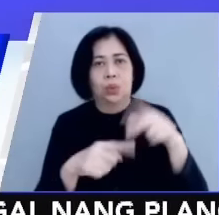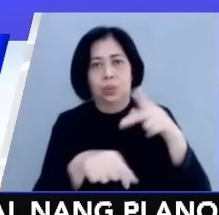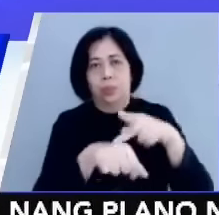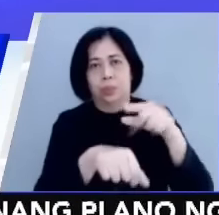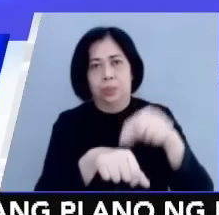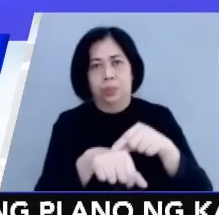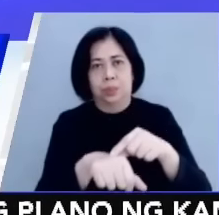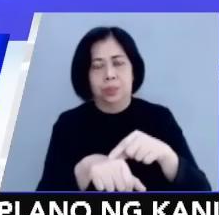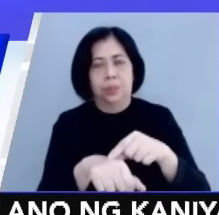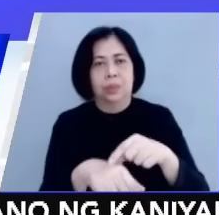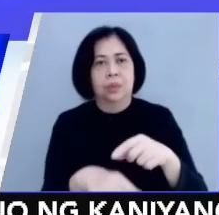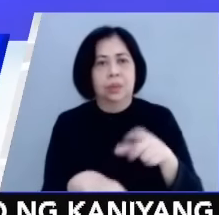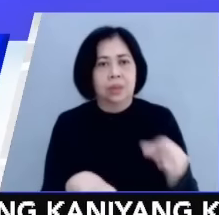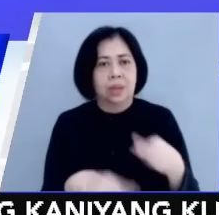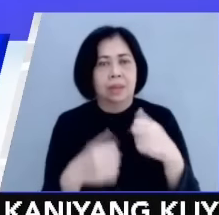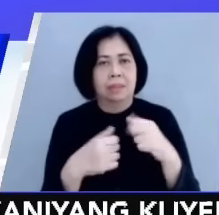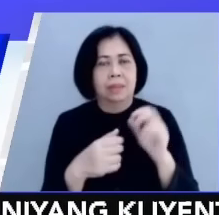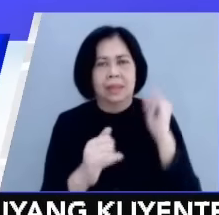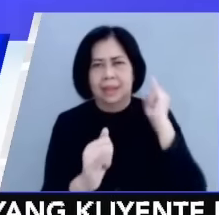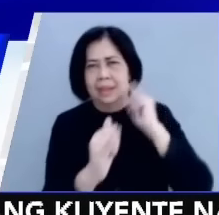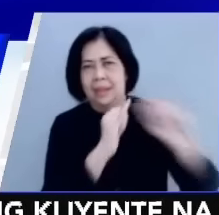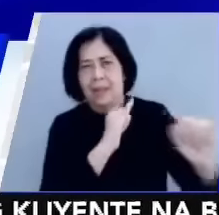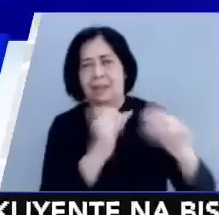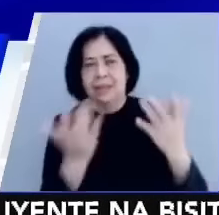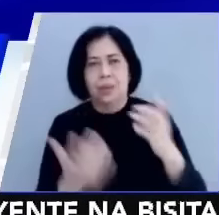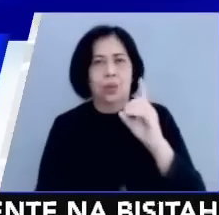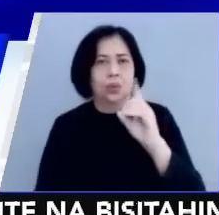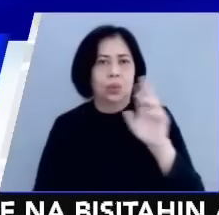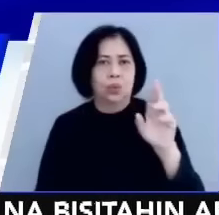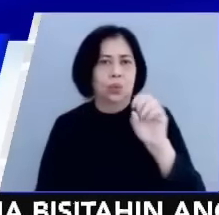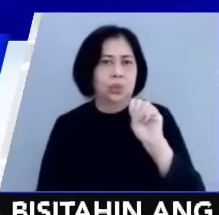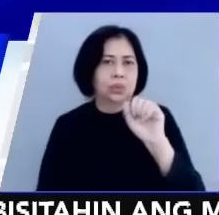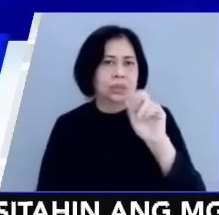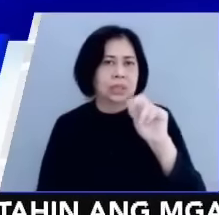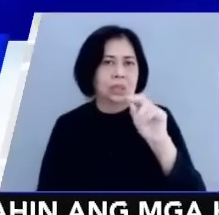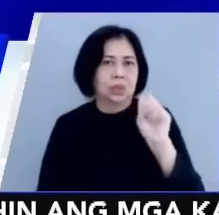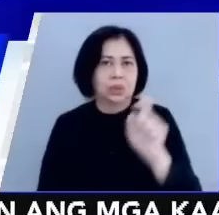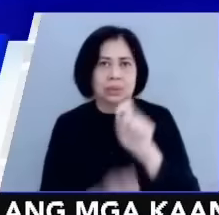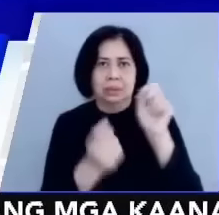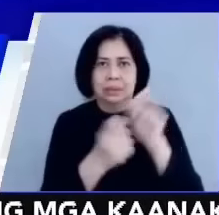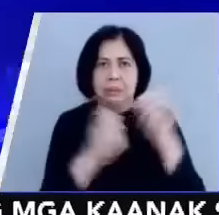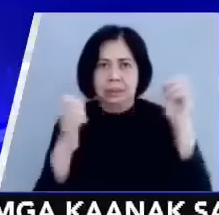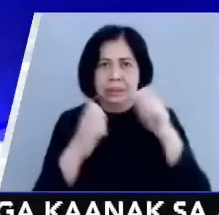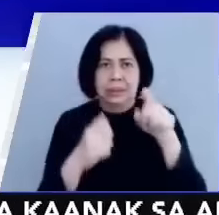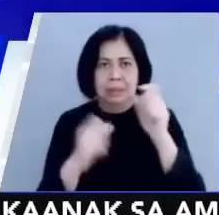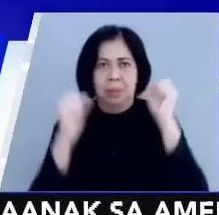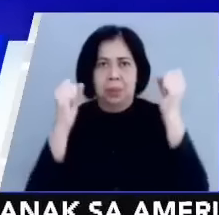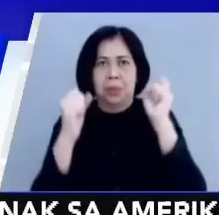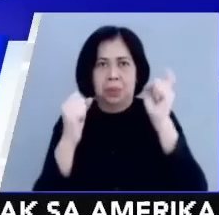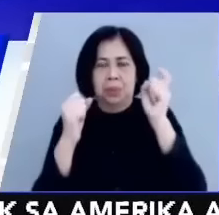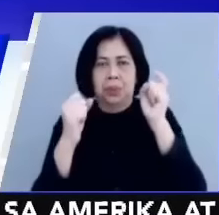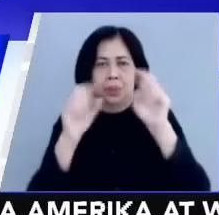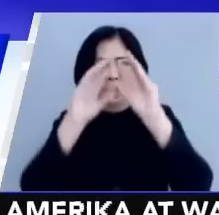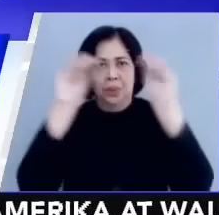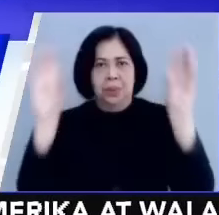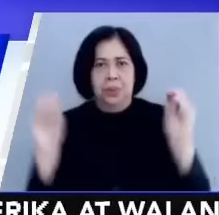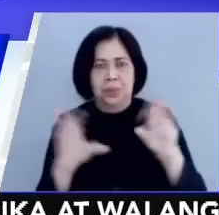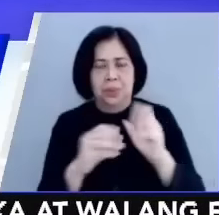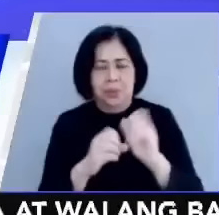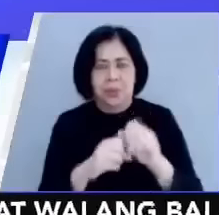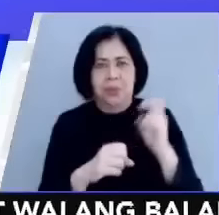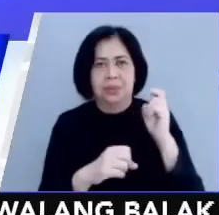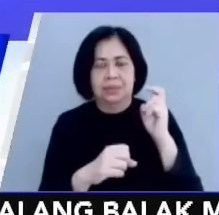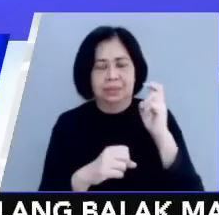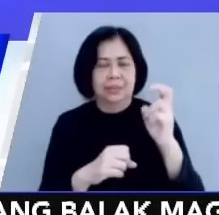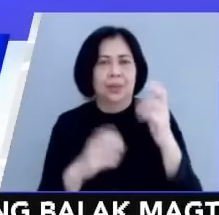ang Dr. Santos Station sa Paranaque. Sakto sa inaasahang Christmas rush ang pagbubukas ng LRT Line 1 Extension na